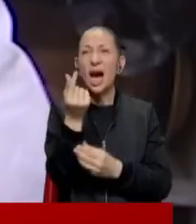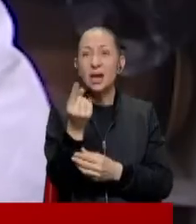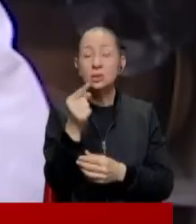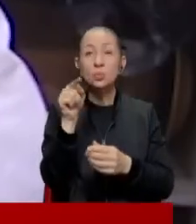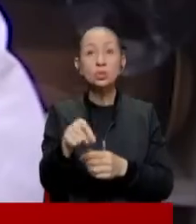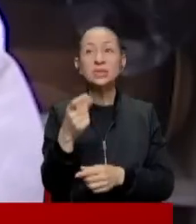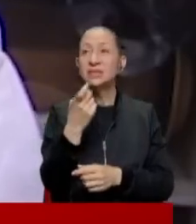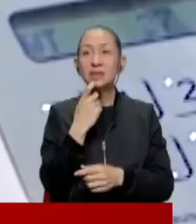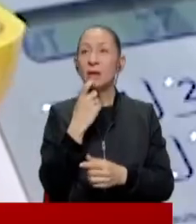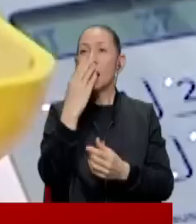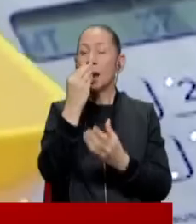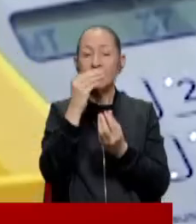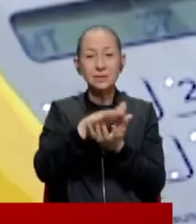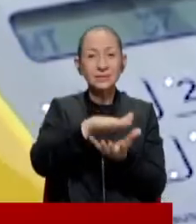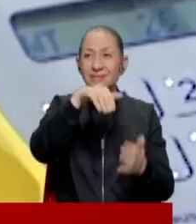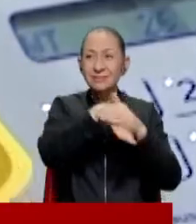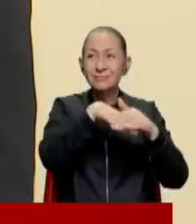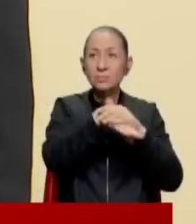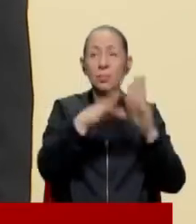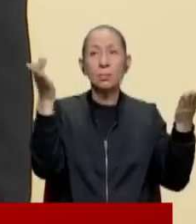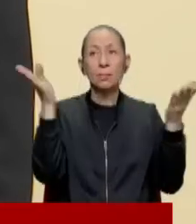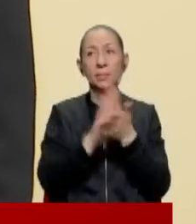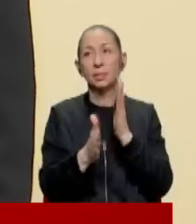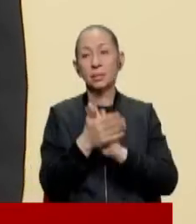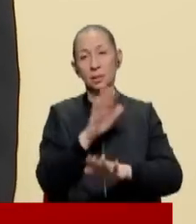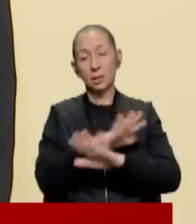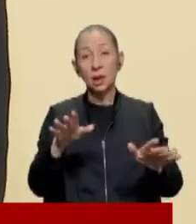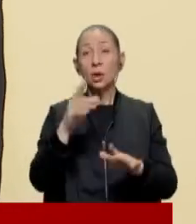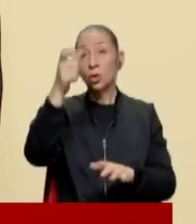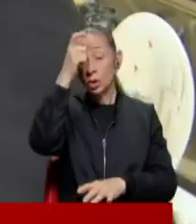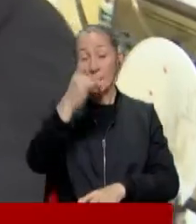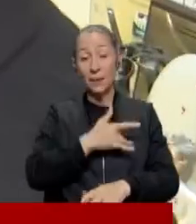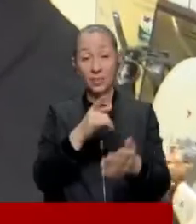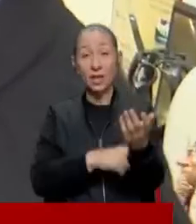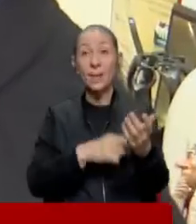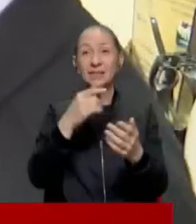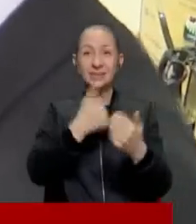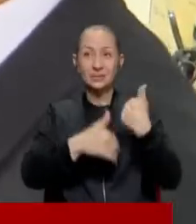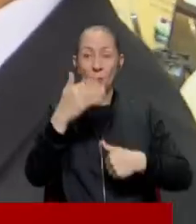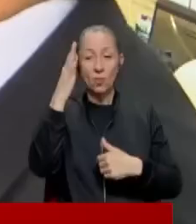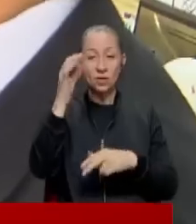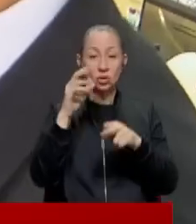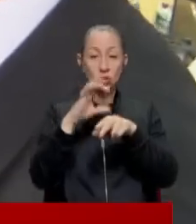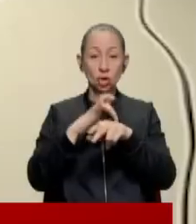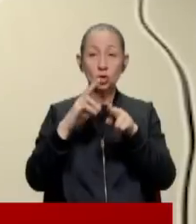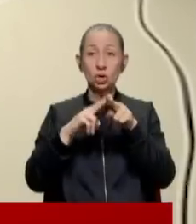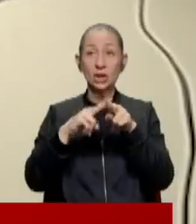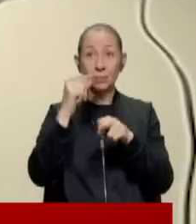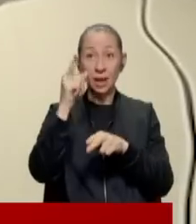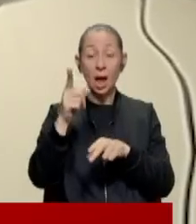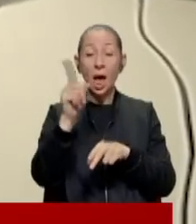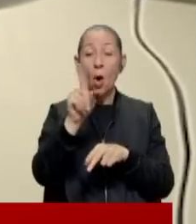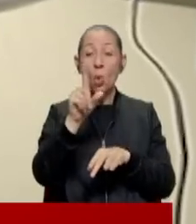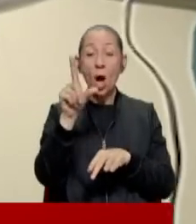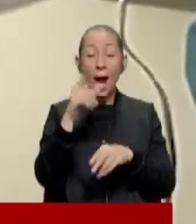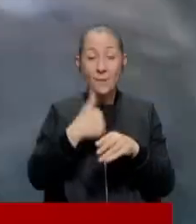alırdı Ama bu sene kan suluğu gibi gördü türkkart ve damar cerrahisi Derneği Başkanı Profesör Doktor Kürşat Bozkurt her